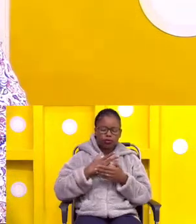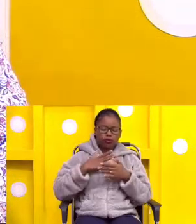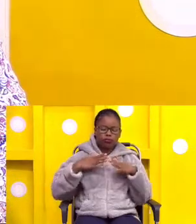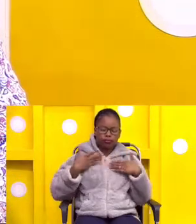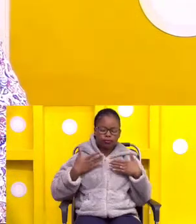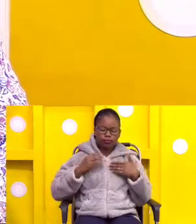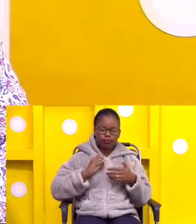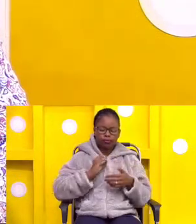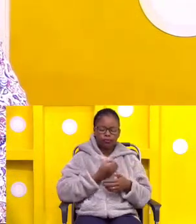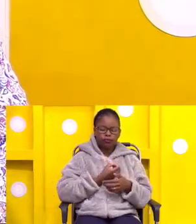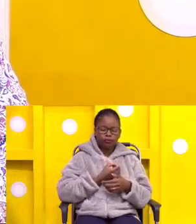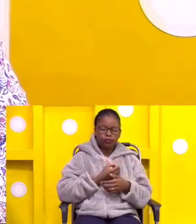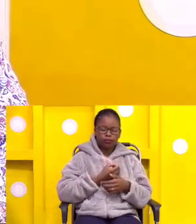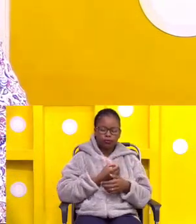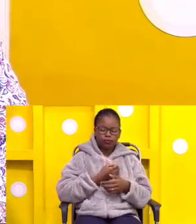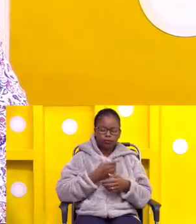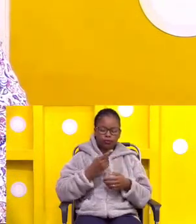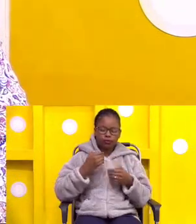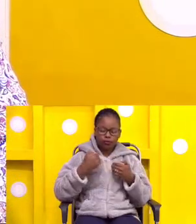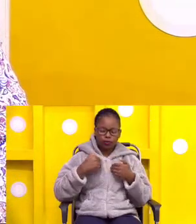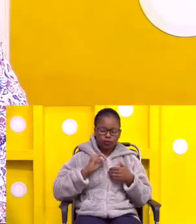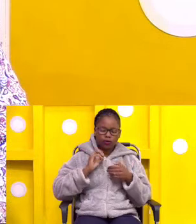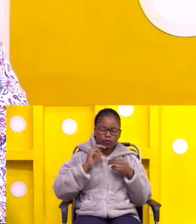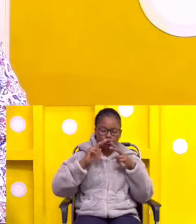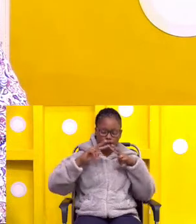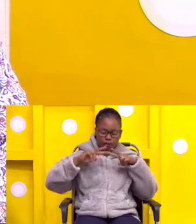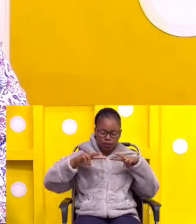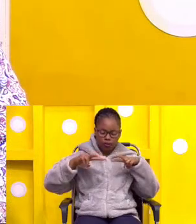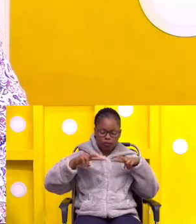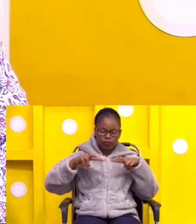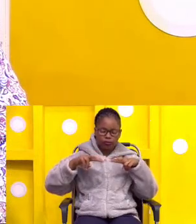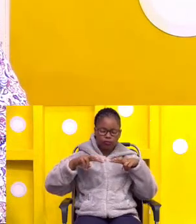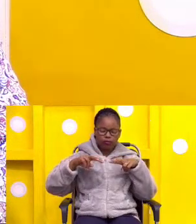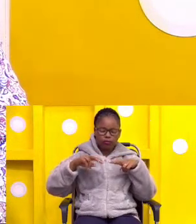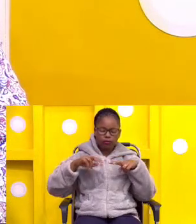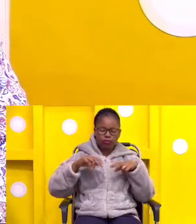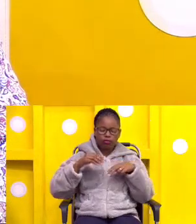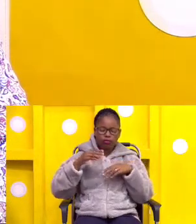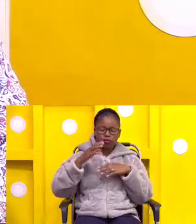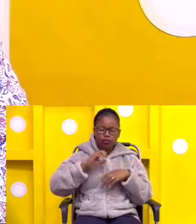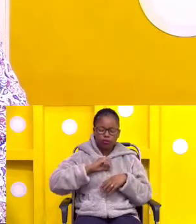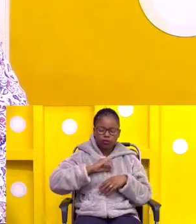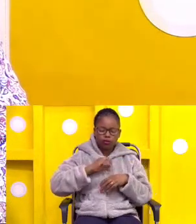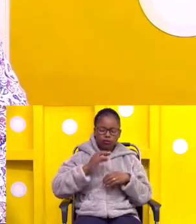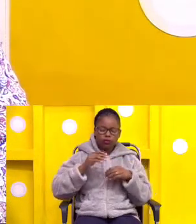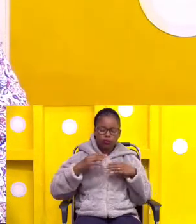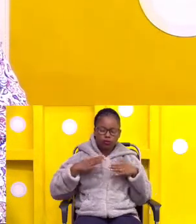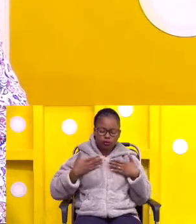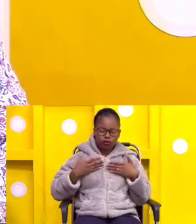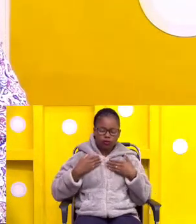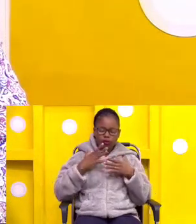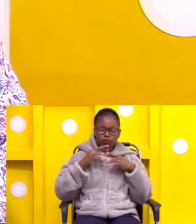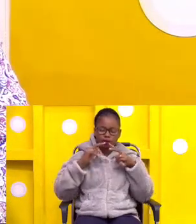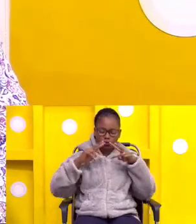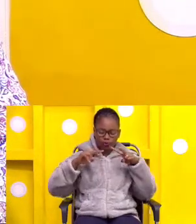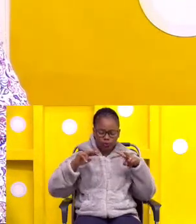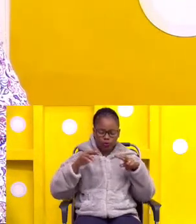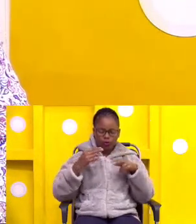gitũ. Tũgĩkwĩra wee nĩwe thayũ witũ. Ngai mwene thayũ mwene gĩkeno twĩ moko-inĩ